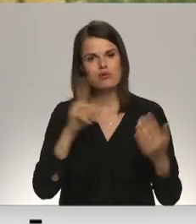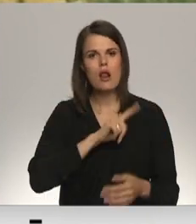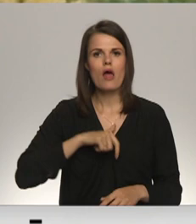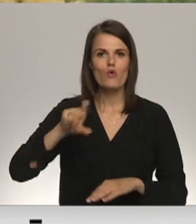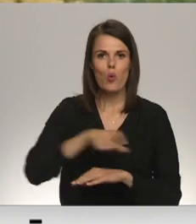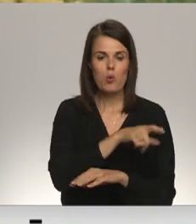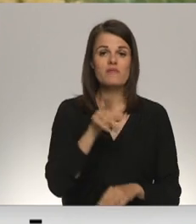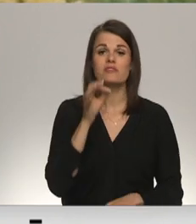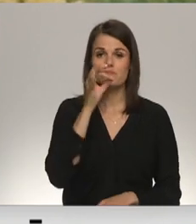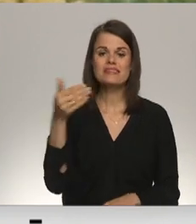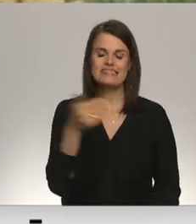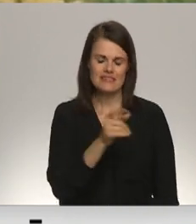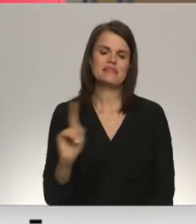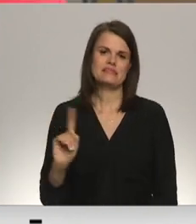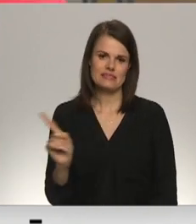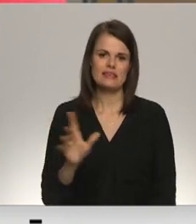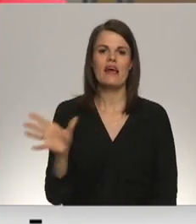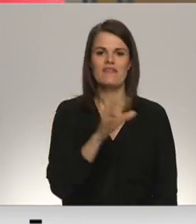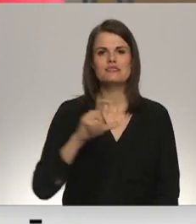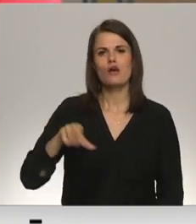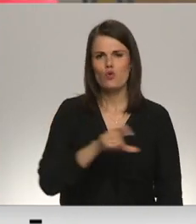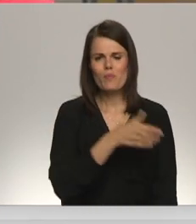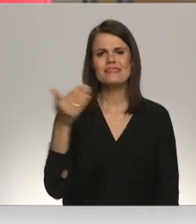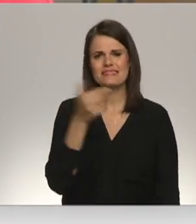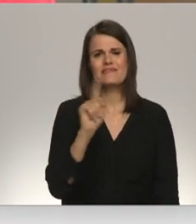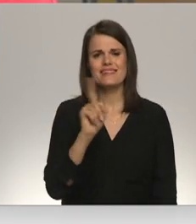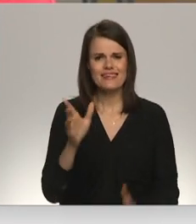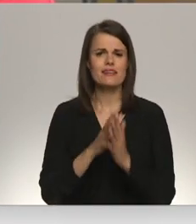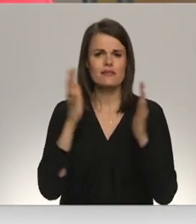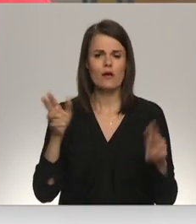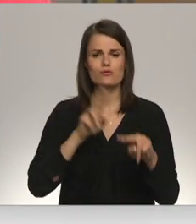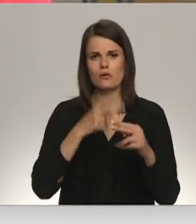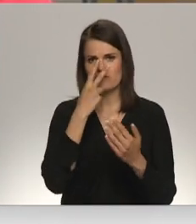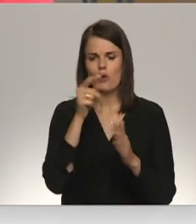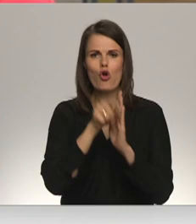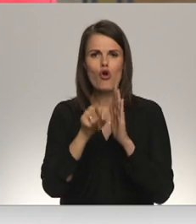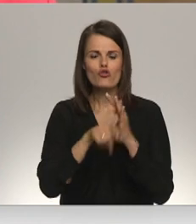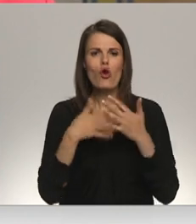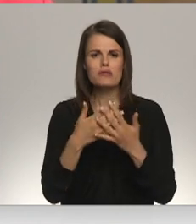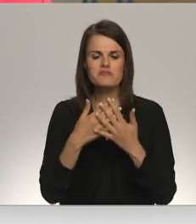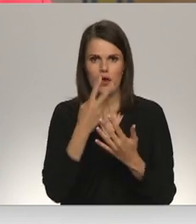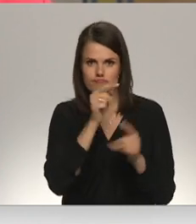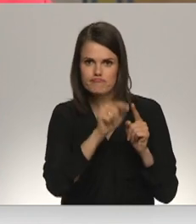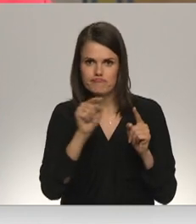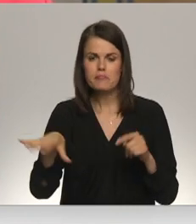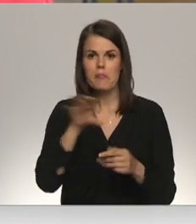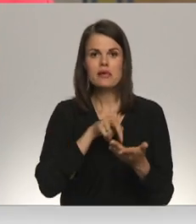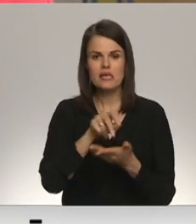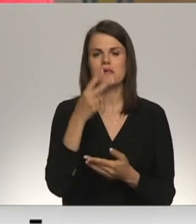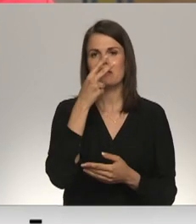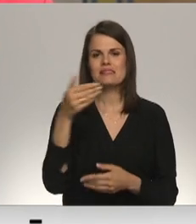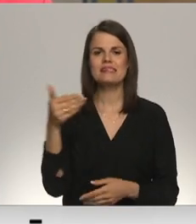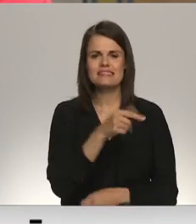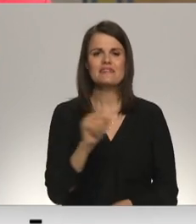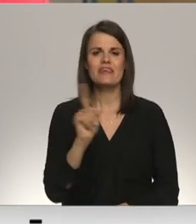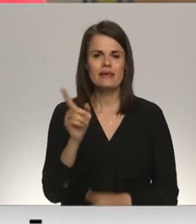Ruta Medne atbild, zivis ir. Visās upēs zivju ir daudz, un to parāda mūsu kontroles vējas rezultāti. Kad mēs aizējam, mēs redzam, ka zivju ir